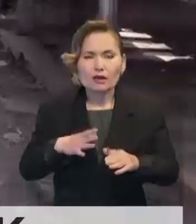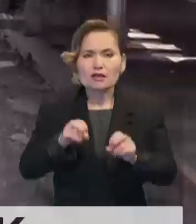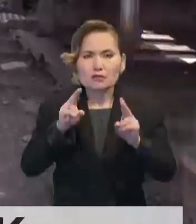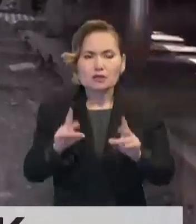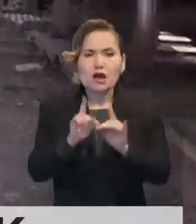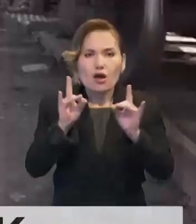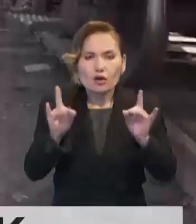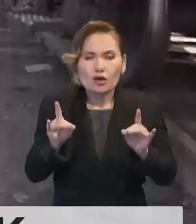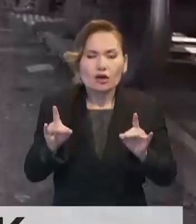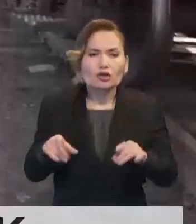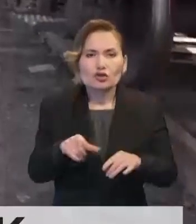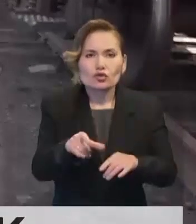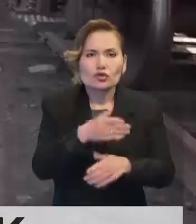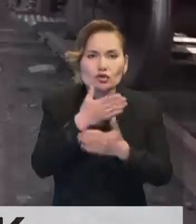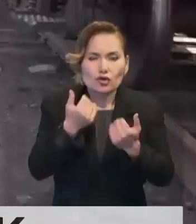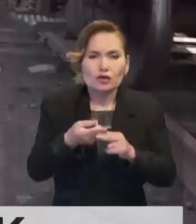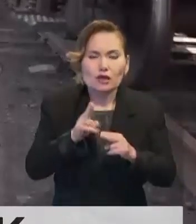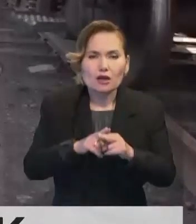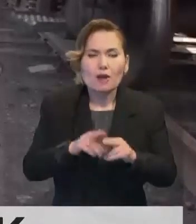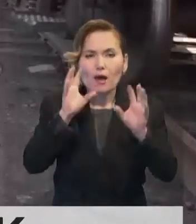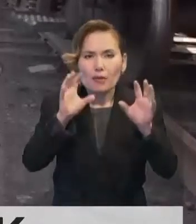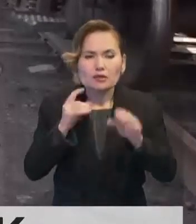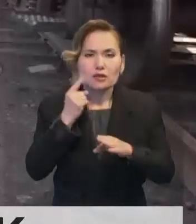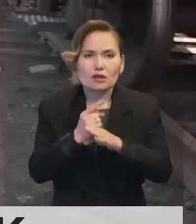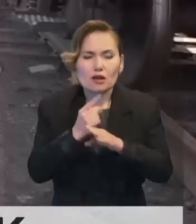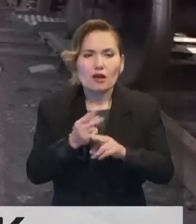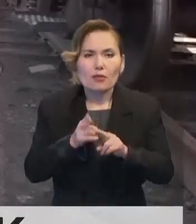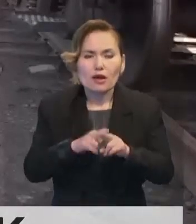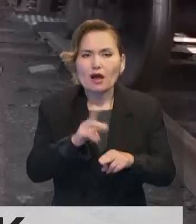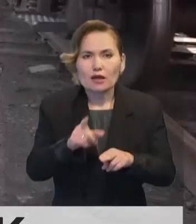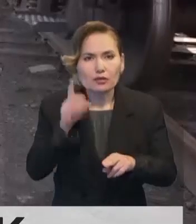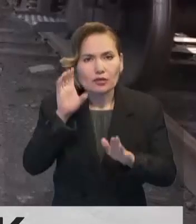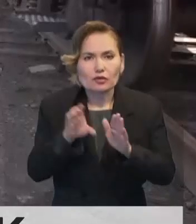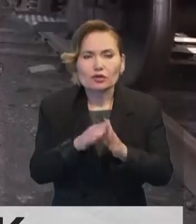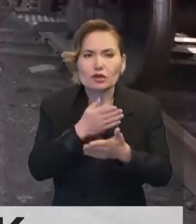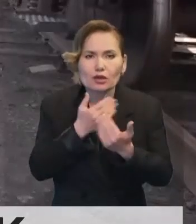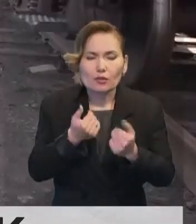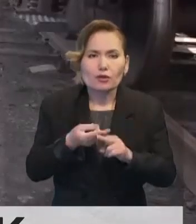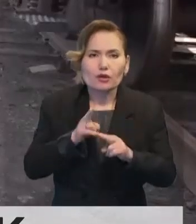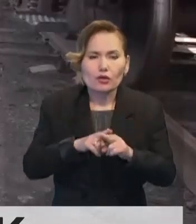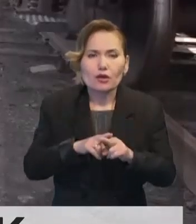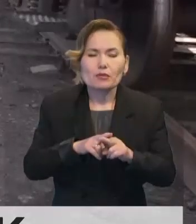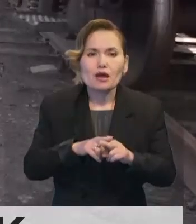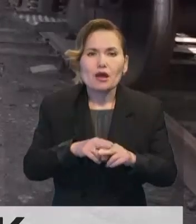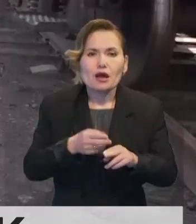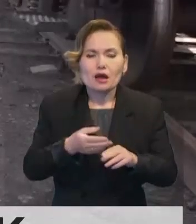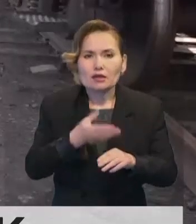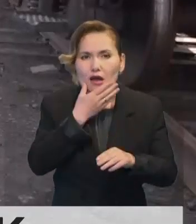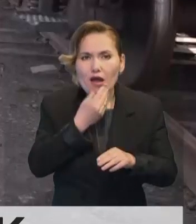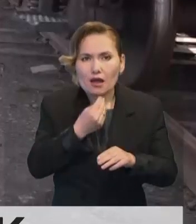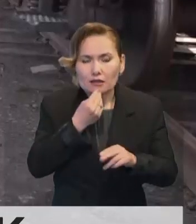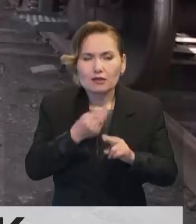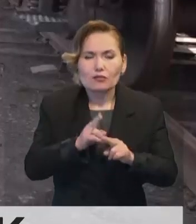бұл жерден өтуге рұқсат етілмеген. Дегенмен оны елемей жүргендер баршылық. Бір қызығы арасында әдемі сурет сүрем